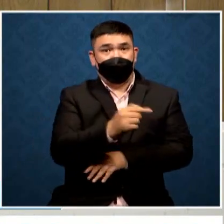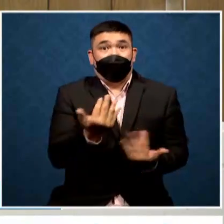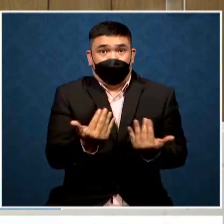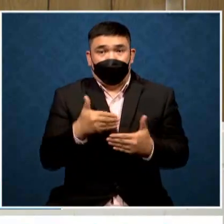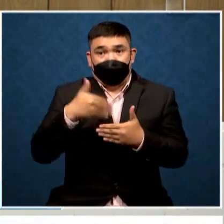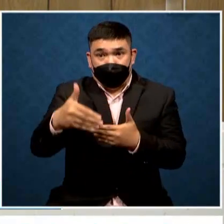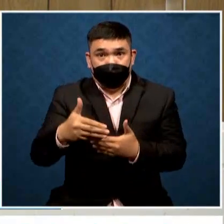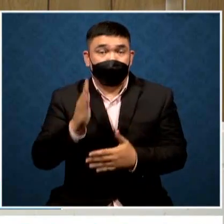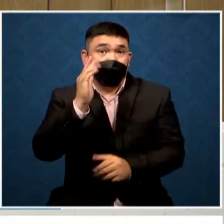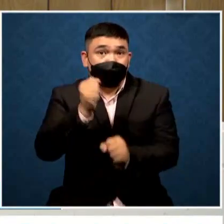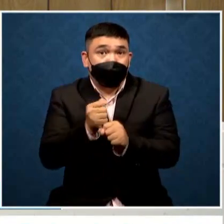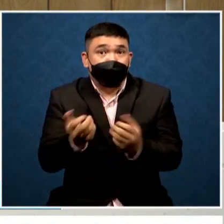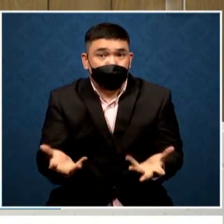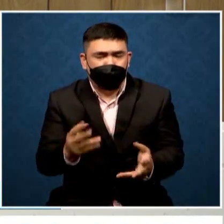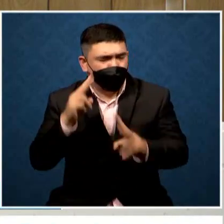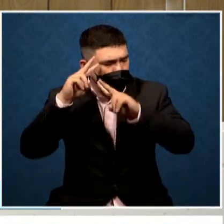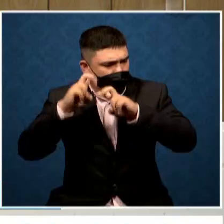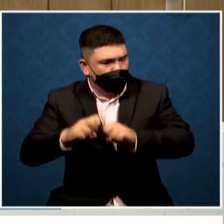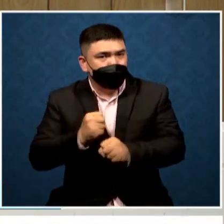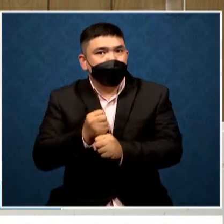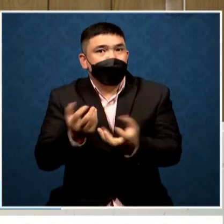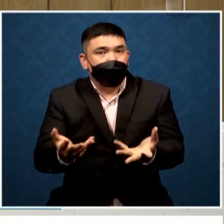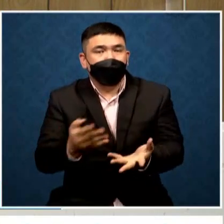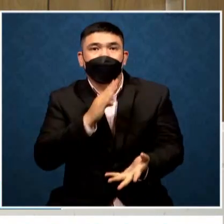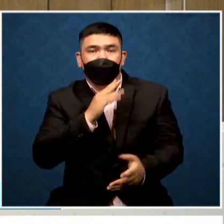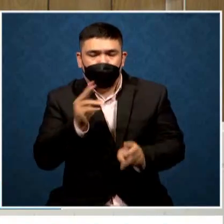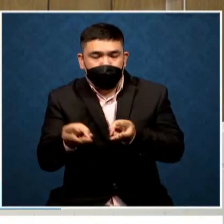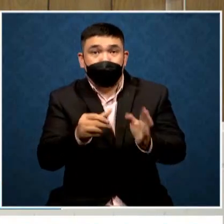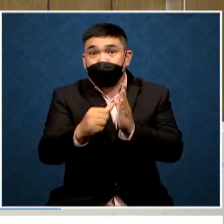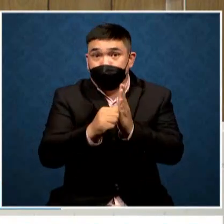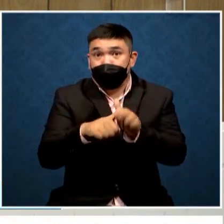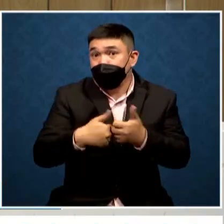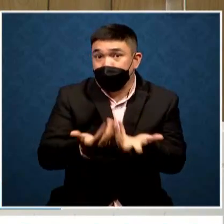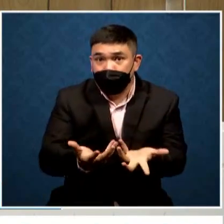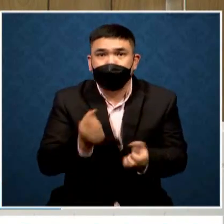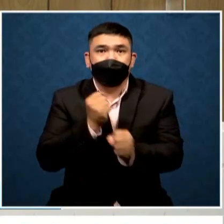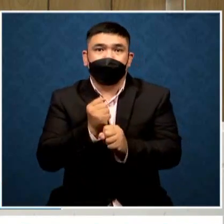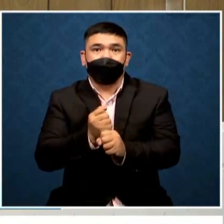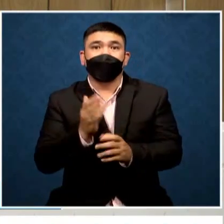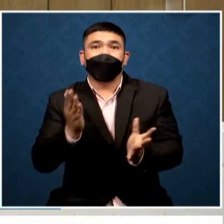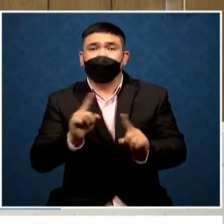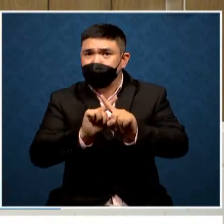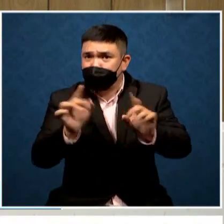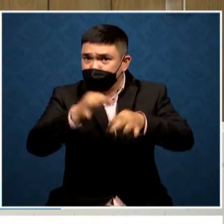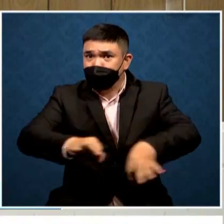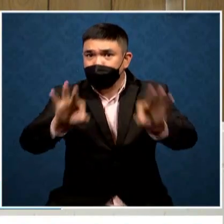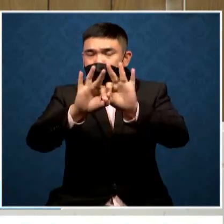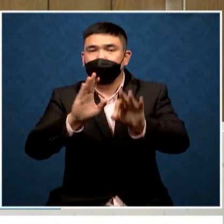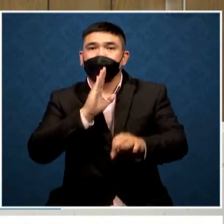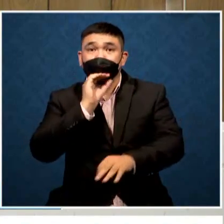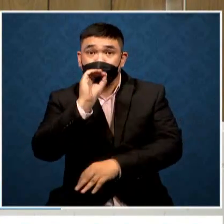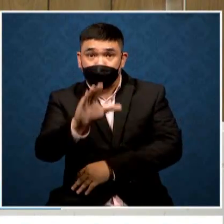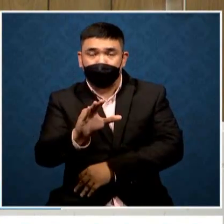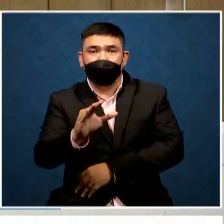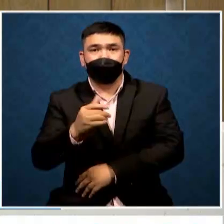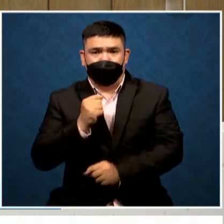ที่เกิดขึ้นเนี่ยแล้วลองมาวิเคราะห์ว่ามันเกิดขึ้นอย่างไรแล้วเราจะหาทางทับในที่นั้นว่าอย่างไรแต่อย่างอื่นผมได้เรียนแล้วว่